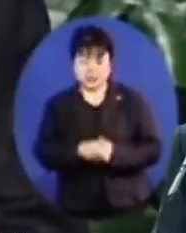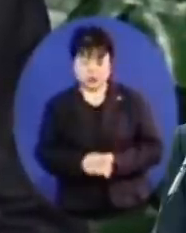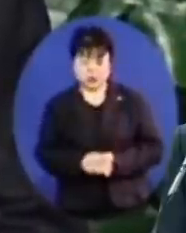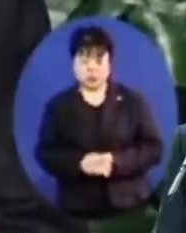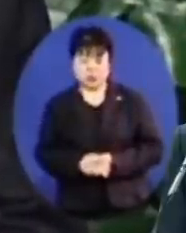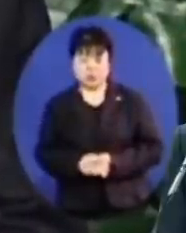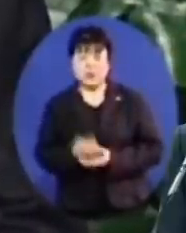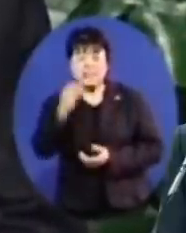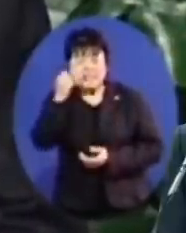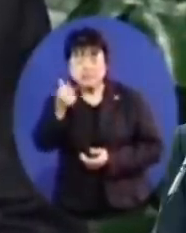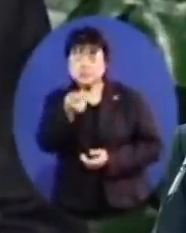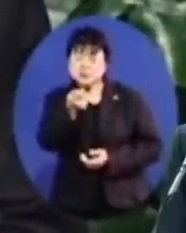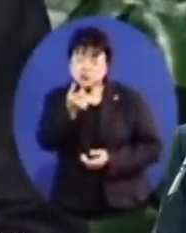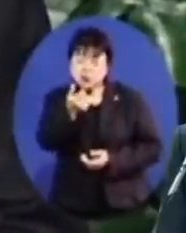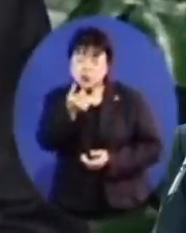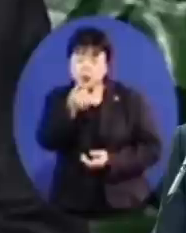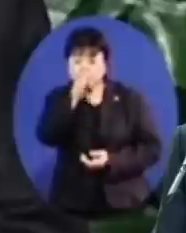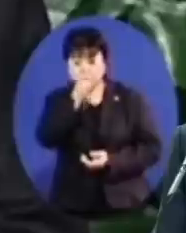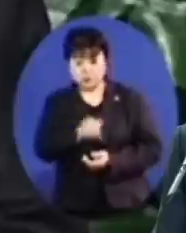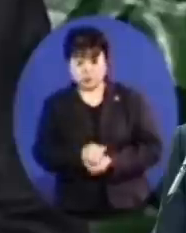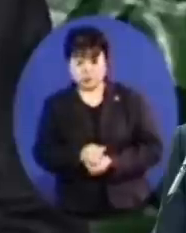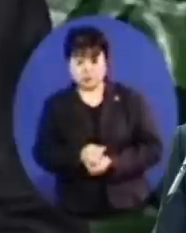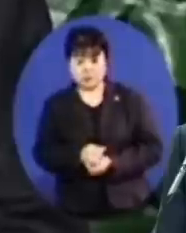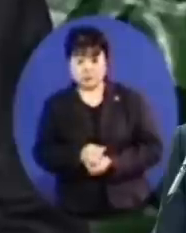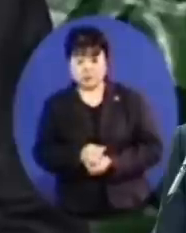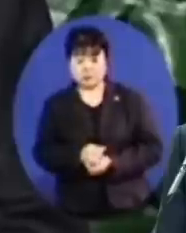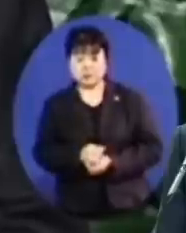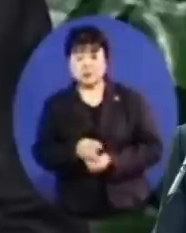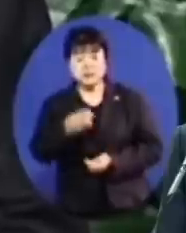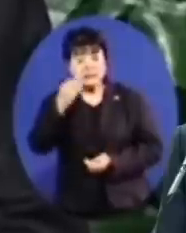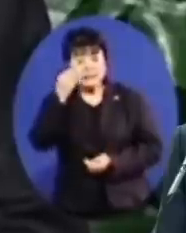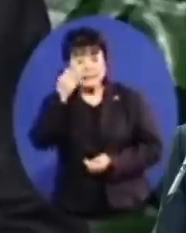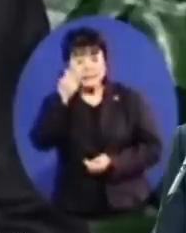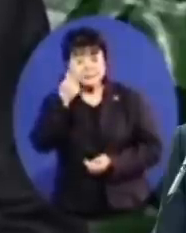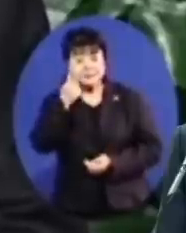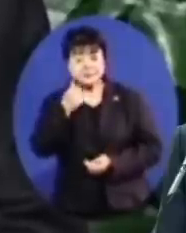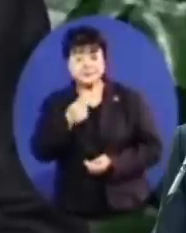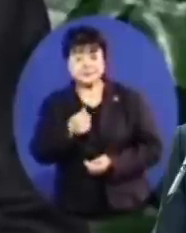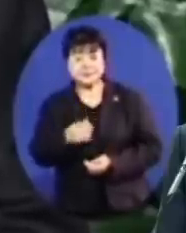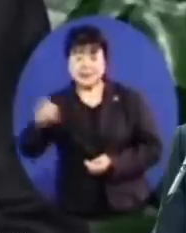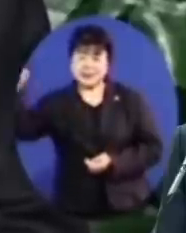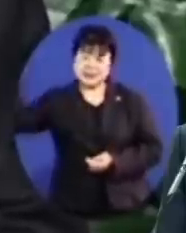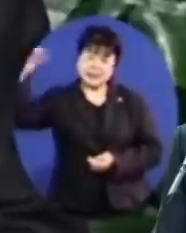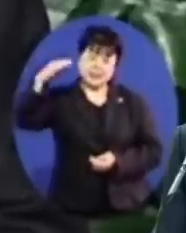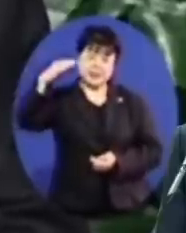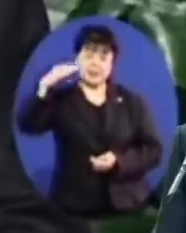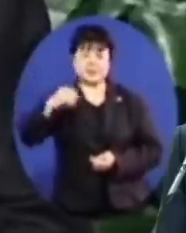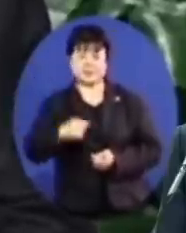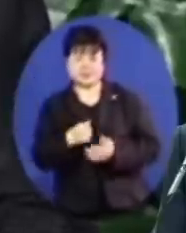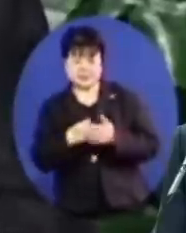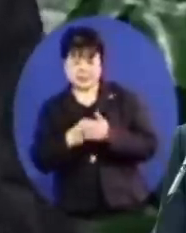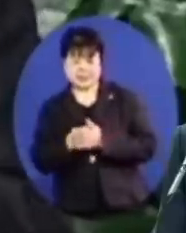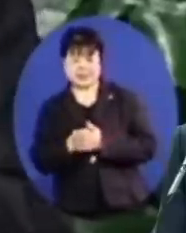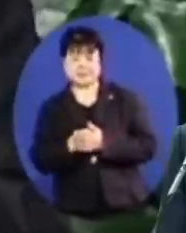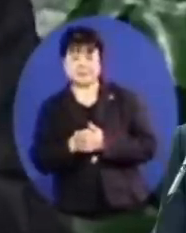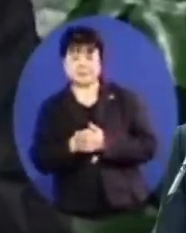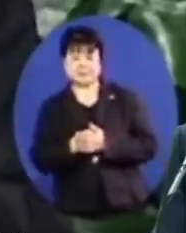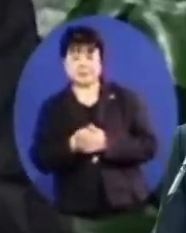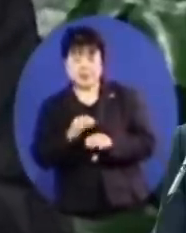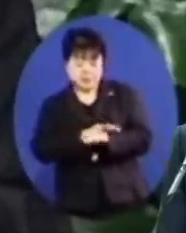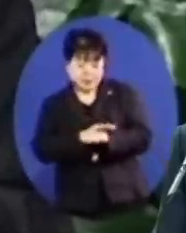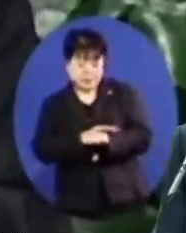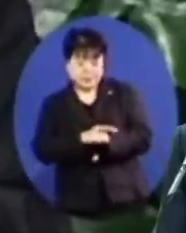그 기름 그것밖에 없었습니다. 기름은 하여 태양이 비추니까